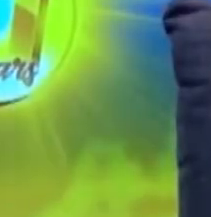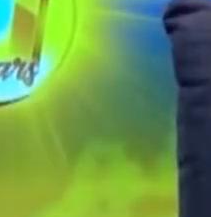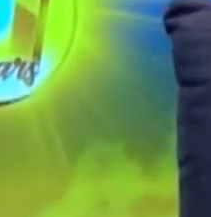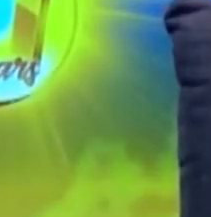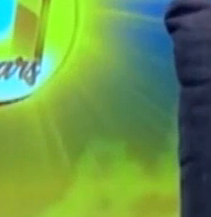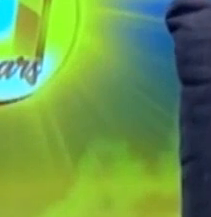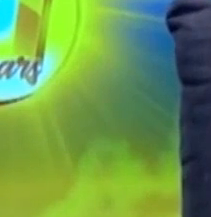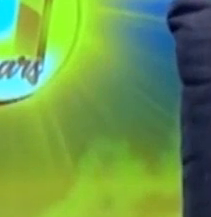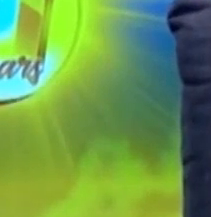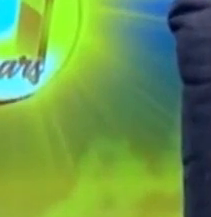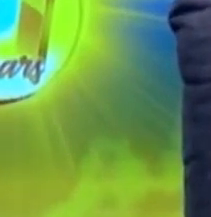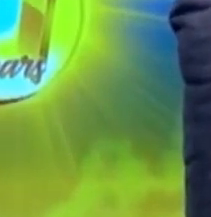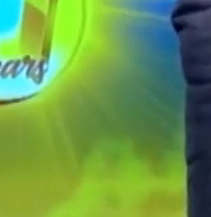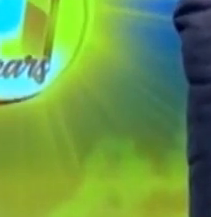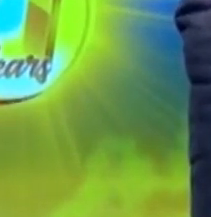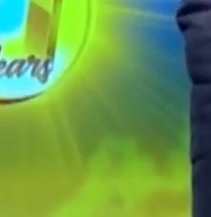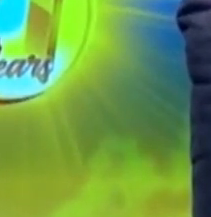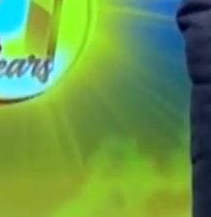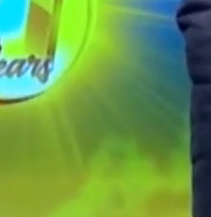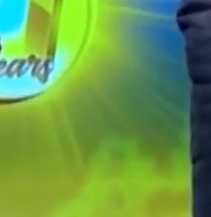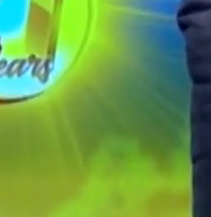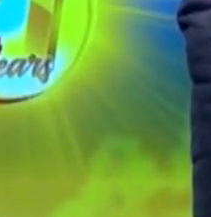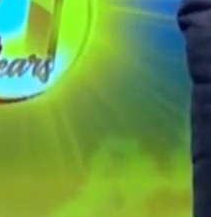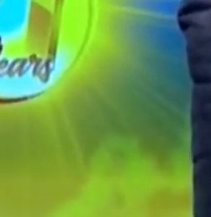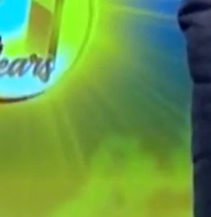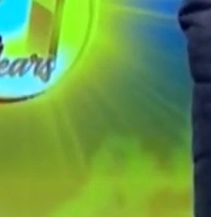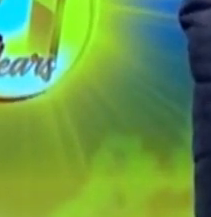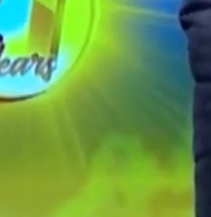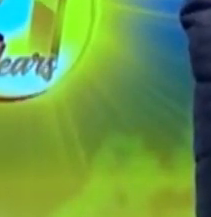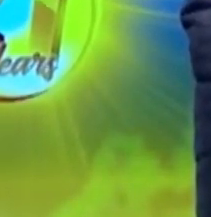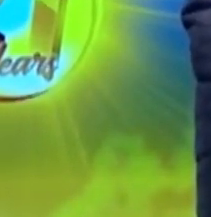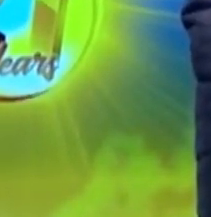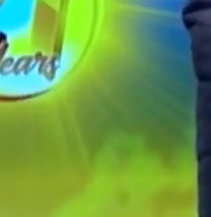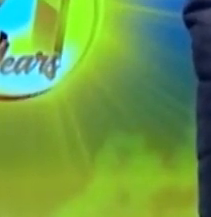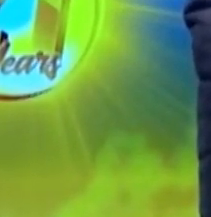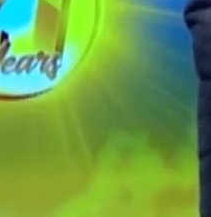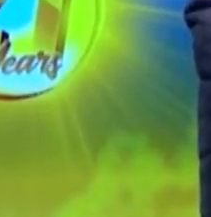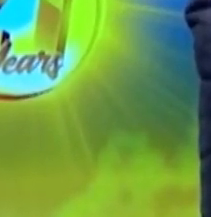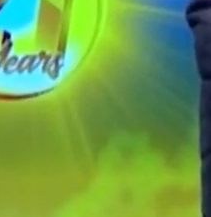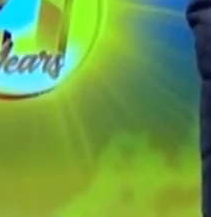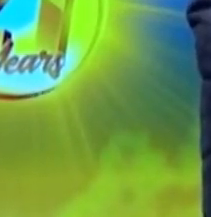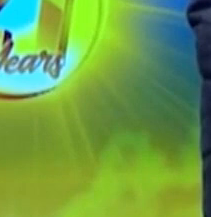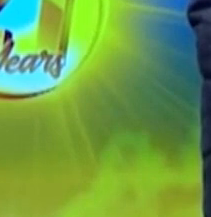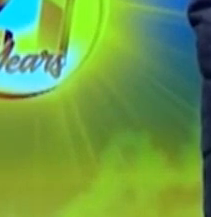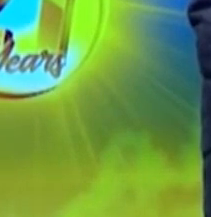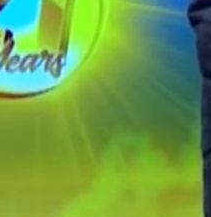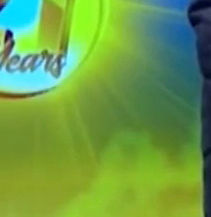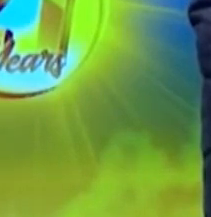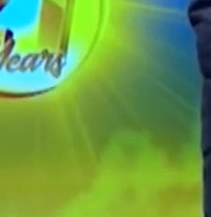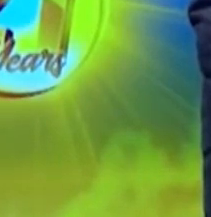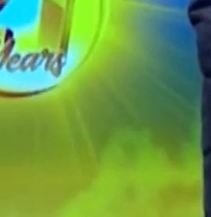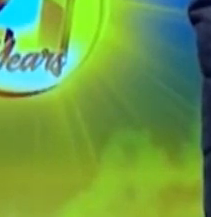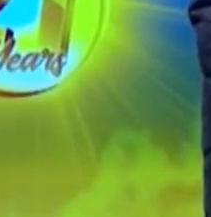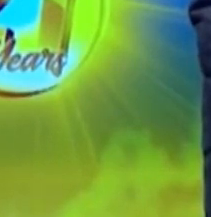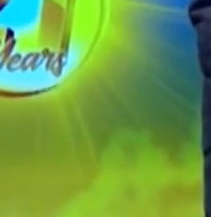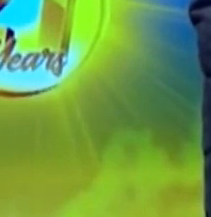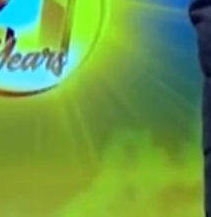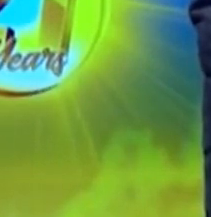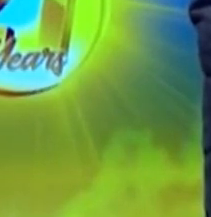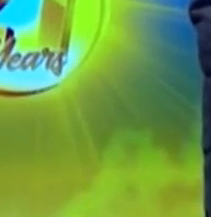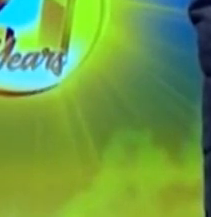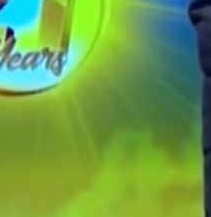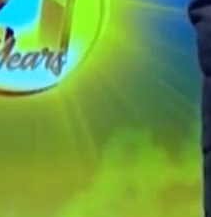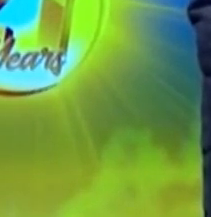Kapuso, mauuna ka sa mga balita. Panoorin lamang ang unang balita sa Unang Hirit at iba pang award-winning newscast sa